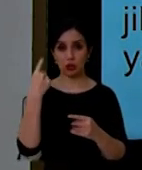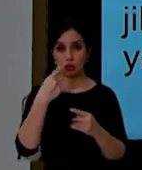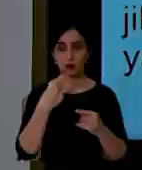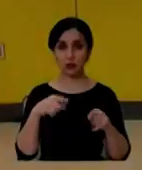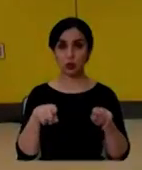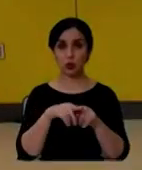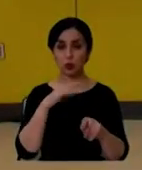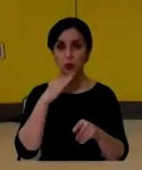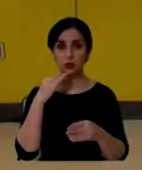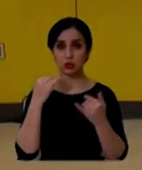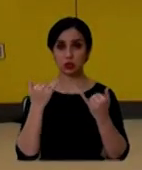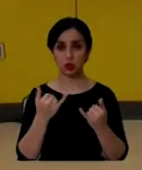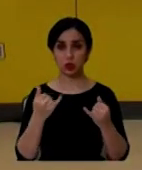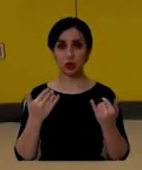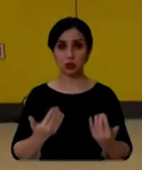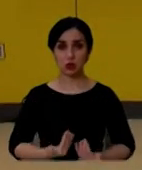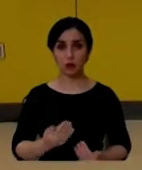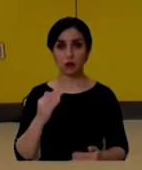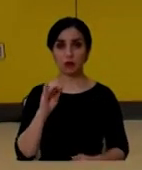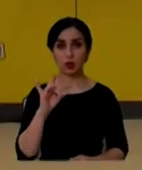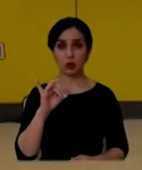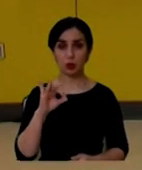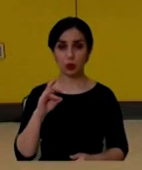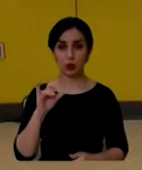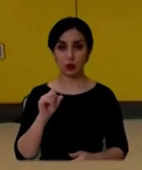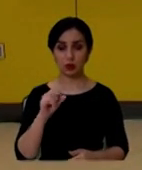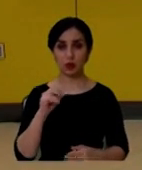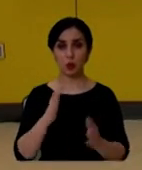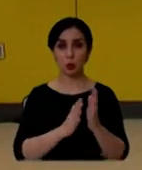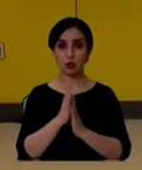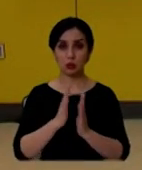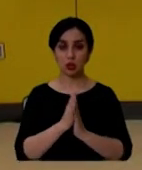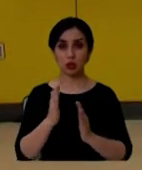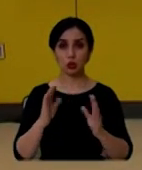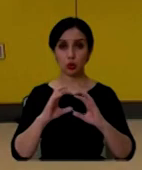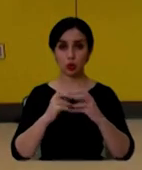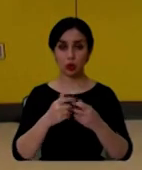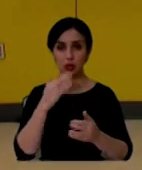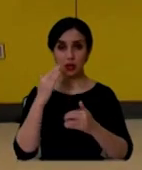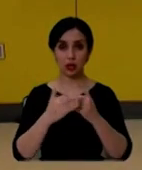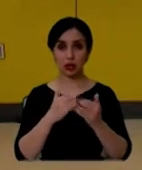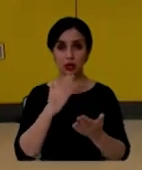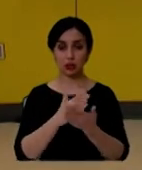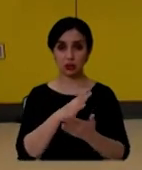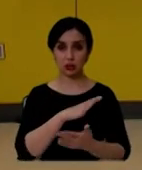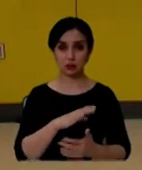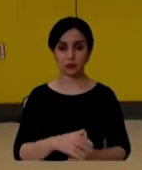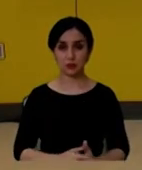çıxətdən xozergi zaman, florasigə, yəni ısımliklər dünyasigə yəqləşgən.